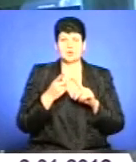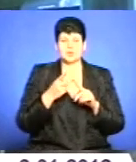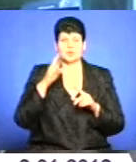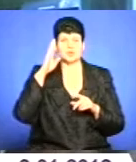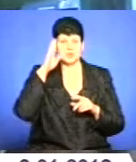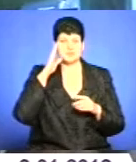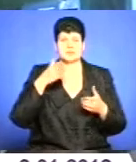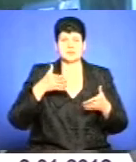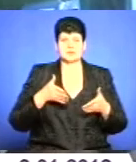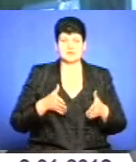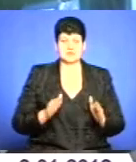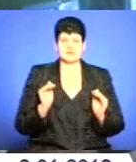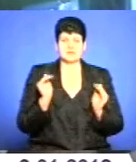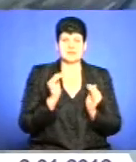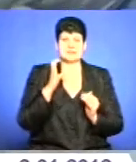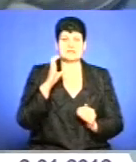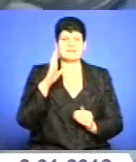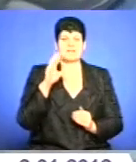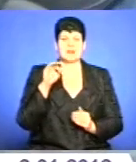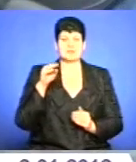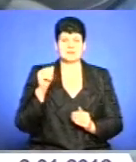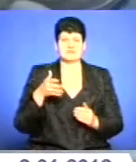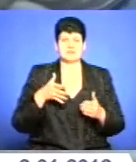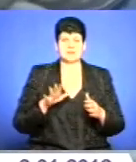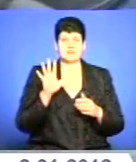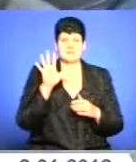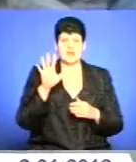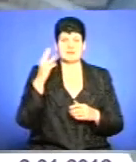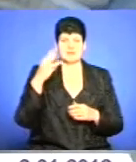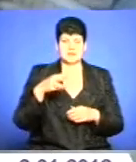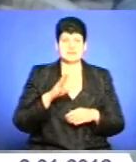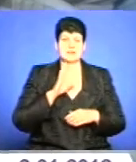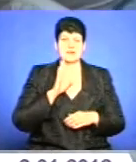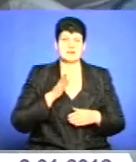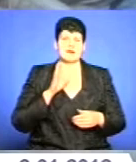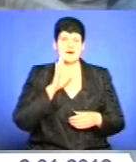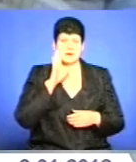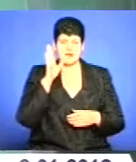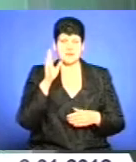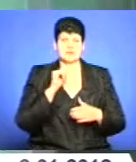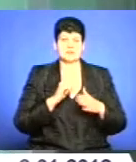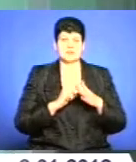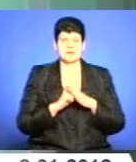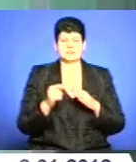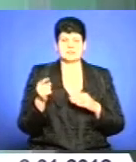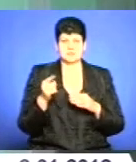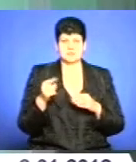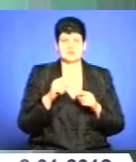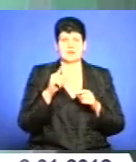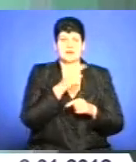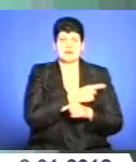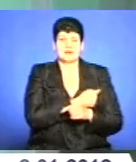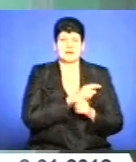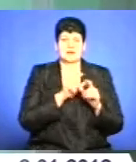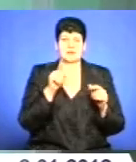році з'явився на світ – маленький Святослав. Народився він о 5:30 ранку в пологовому будинку на базі Тернопільської міської комунальної лікарні номер